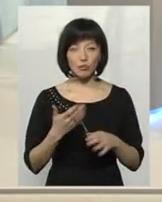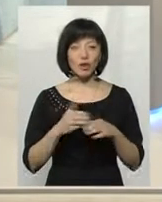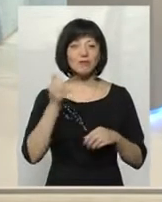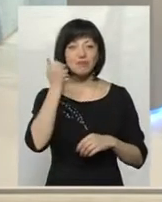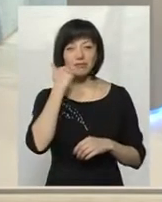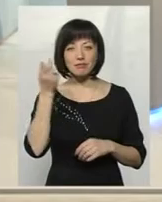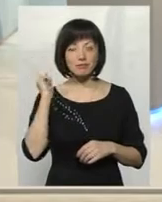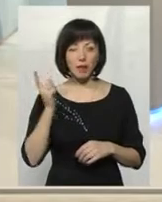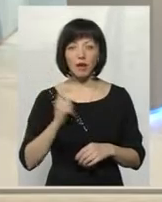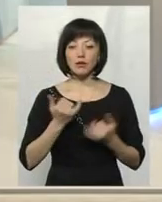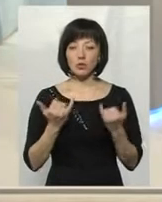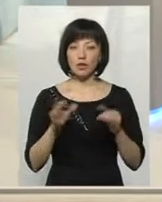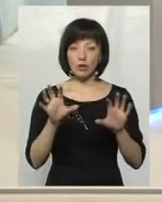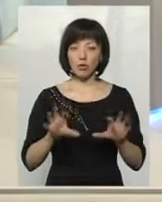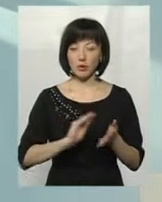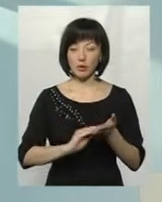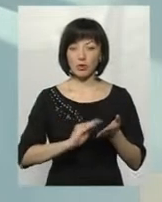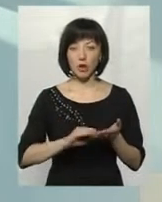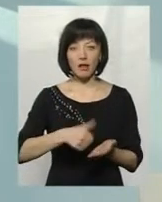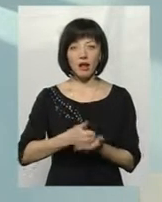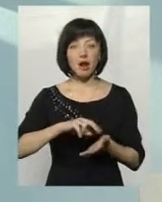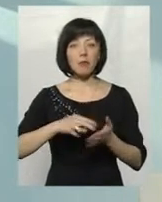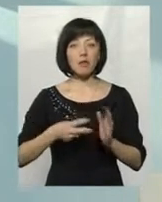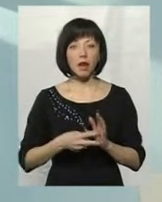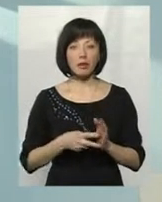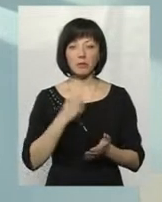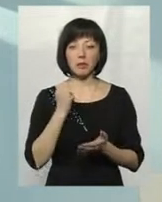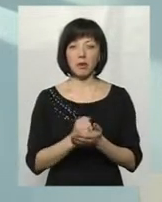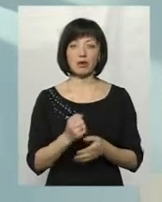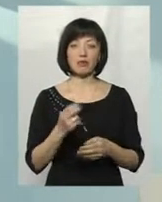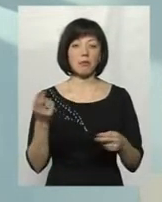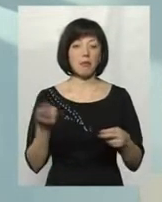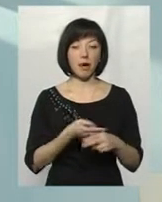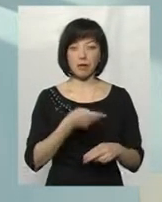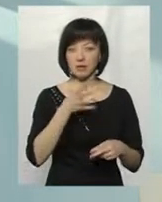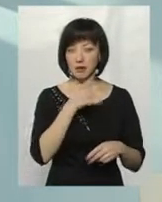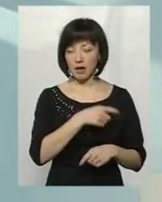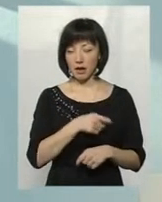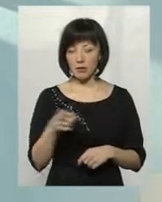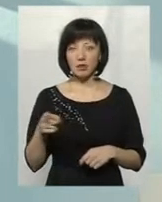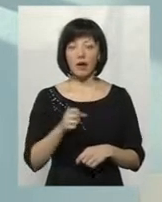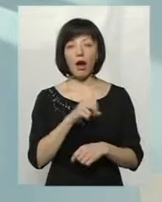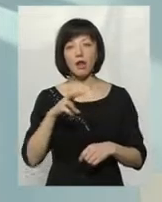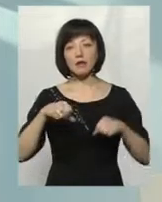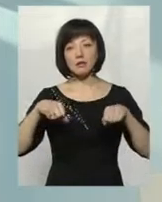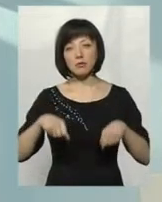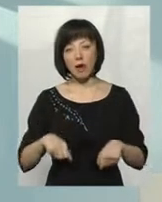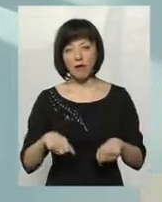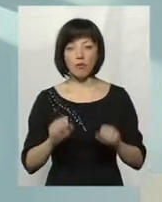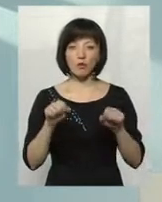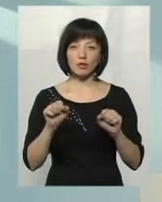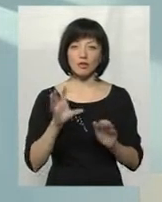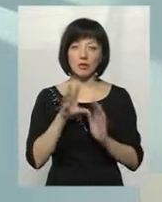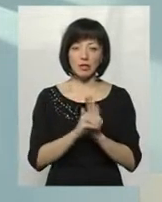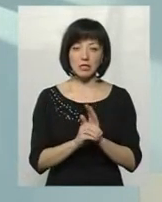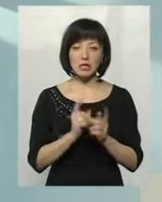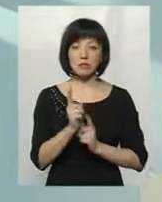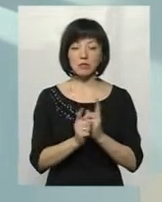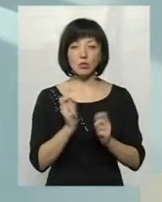сучасне законодавство говорить про те, що генеральний план приймається безстроково, але з правом і можливістю внесення змін кожні 5